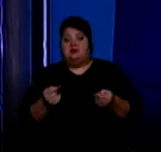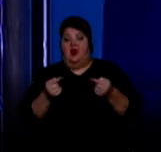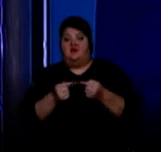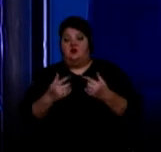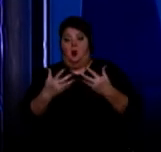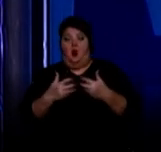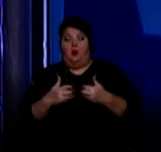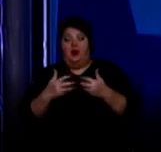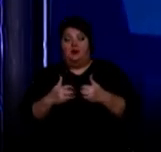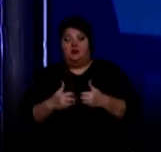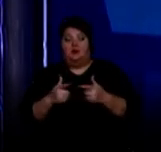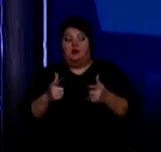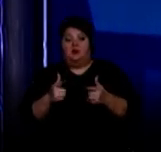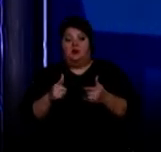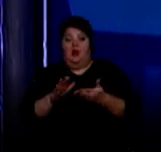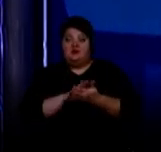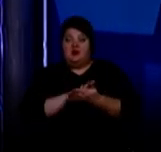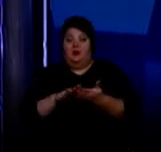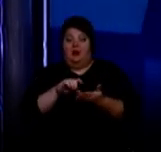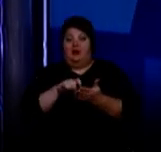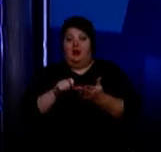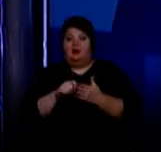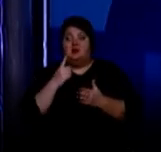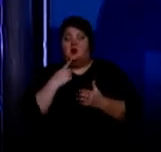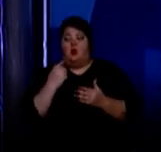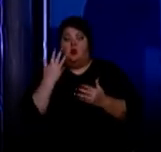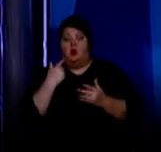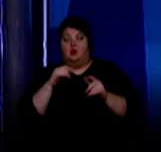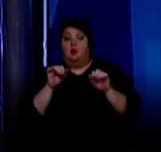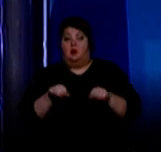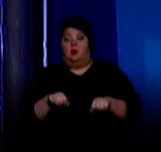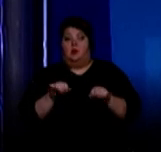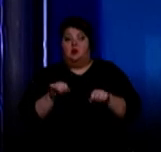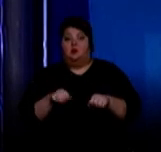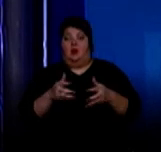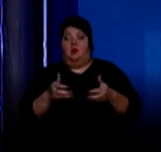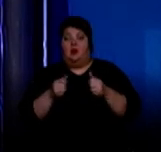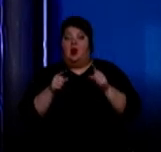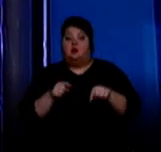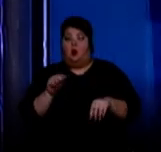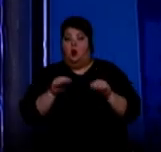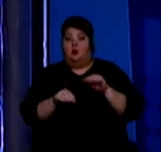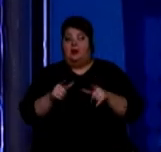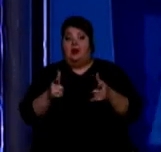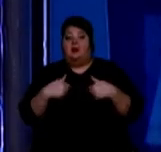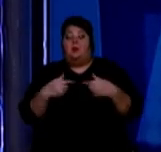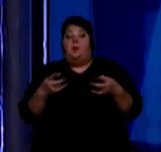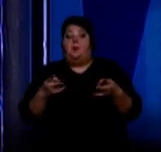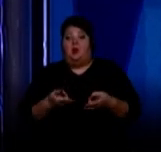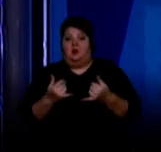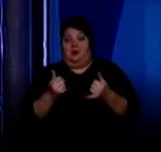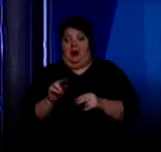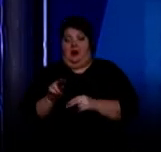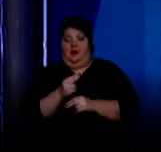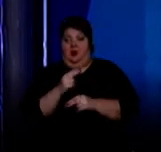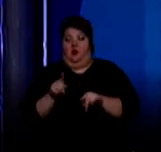обладнання, сепаратор клітин крові, коли ми маємо можливість від донора отримати іменно той компонент, який він потрібен для